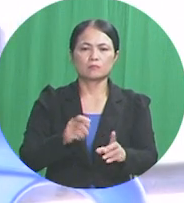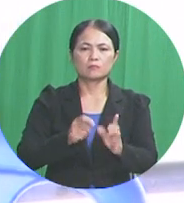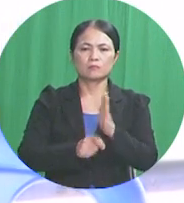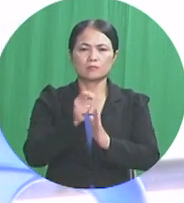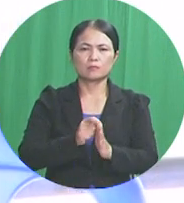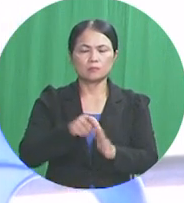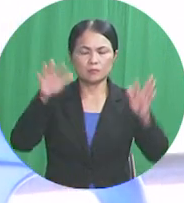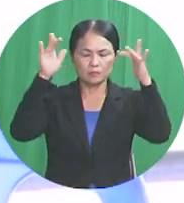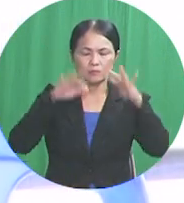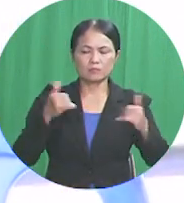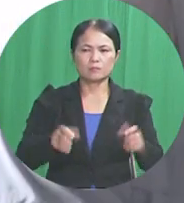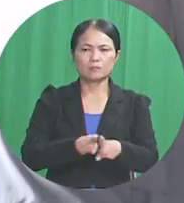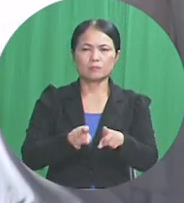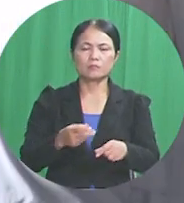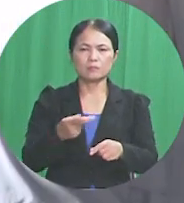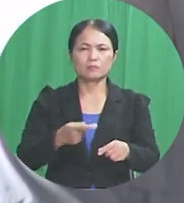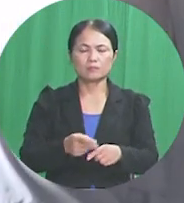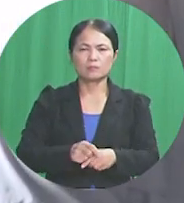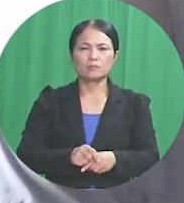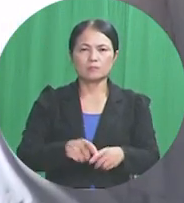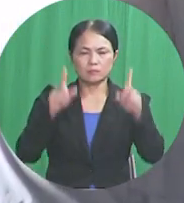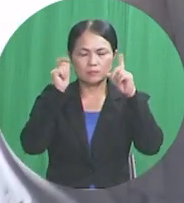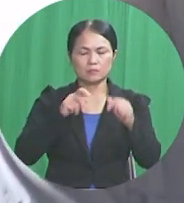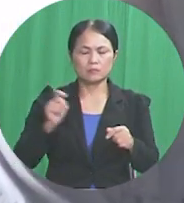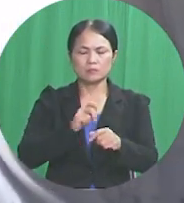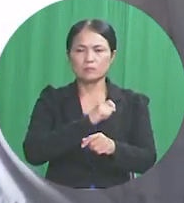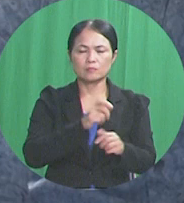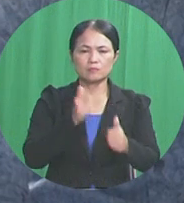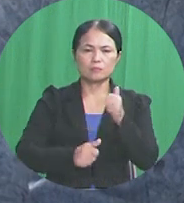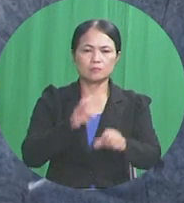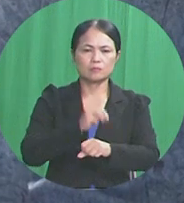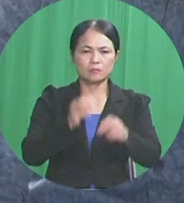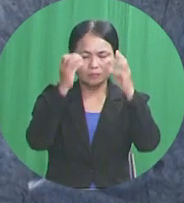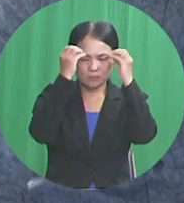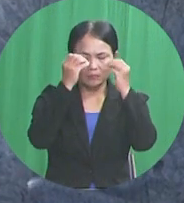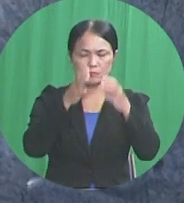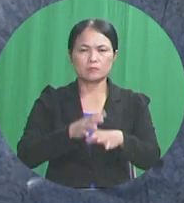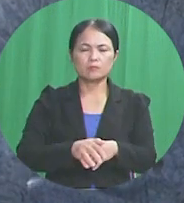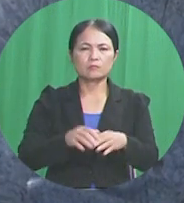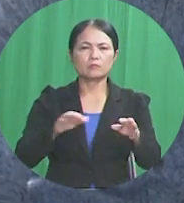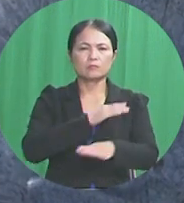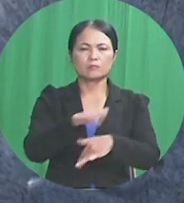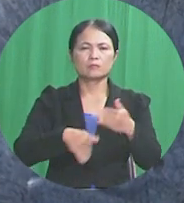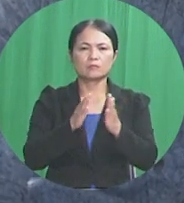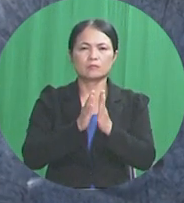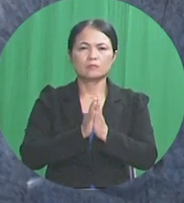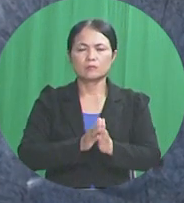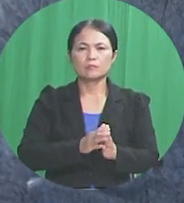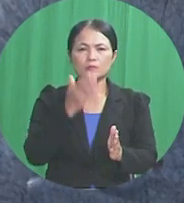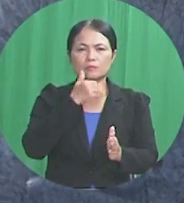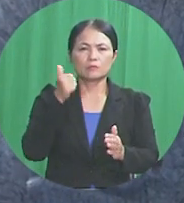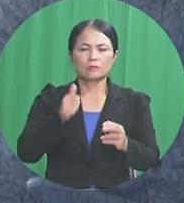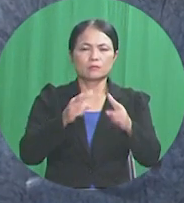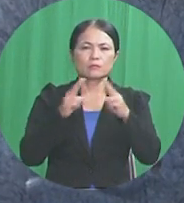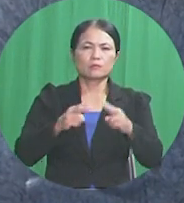เพียงนี้จมูกคณีนุได้อายุดำเขียวกันยรัฐรัฐมนตรีกระทรวงปฐมีนบานสำได้นาการออกกุลนังกาศสาจิตีบัมพอด